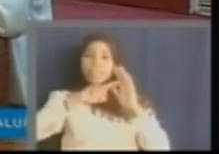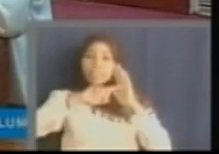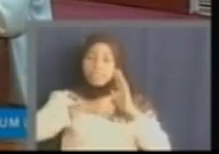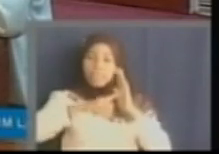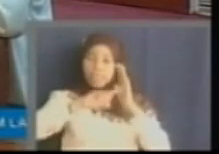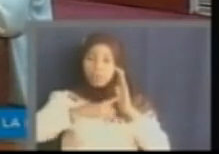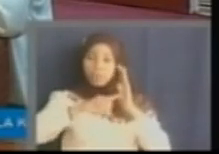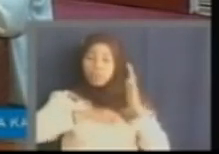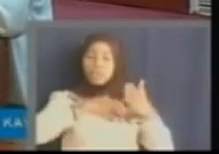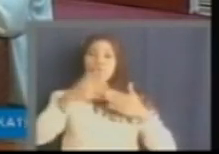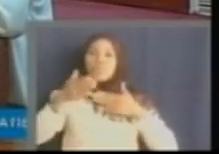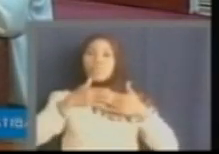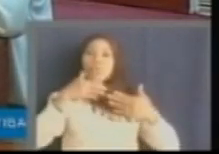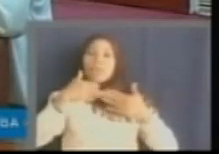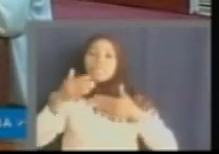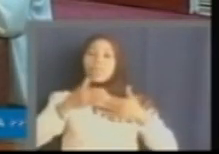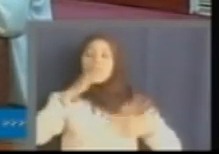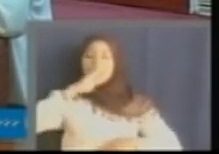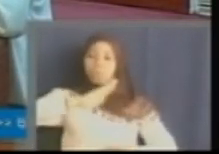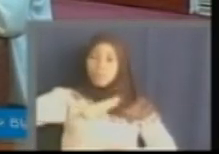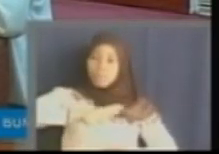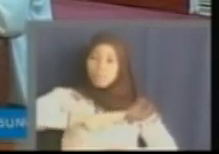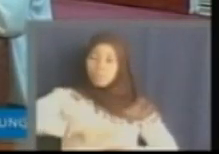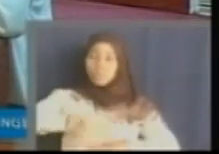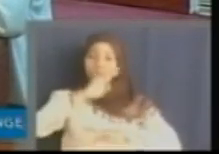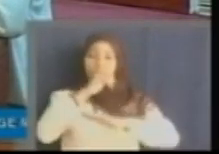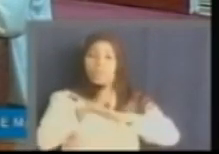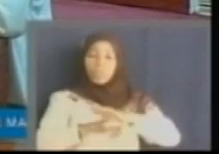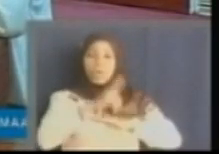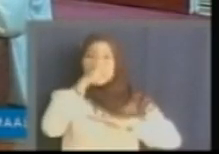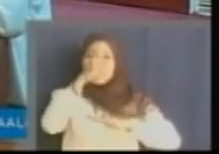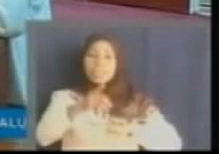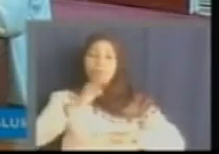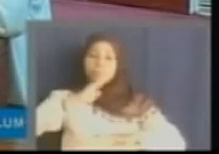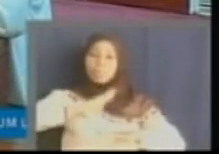unafanywa kwa dharura na kwa wakati ambapo dharura ile imetokezea.